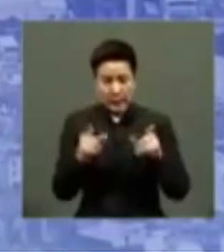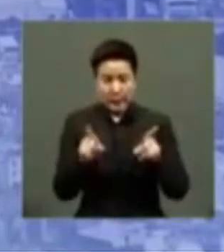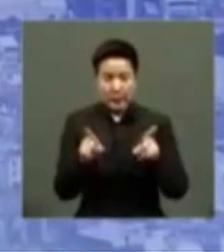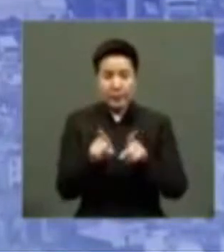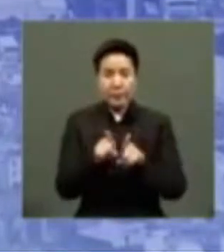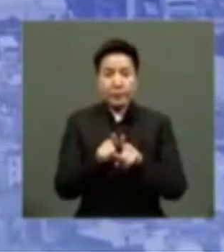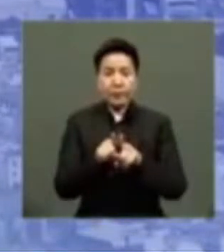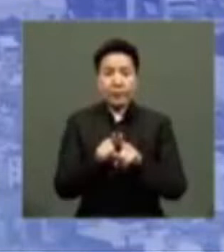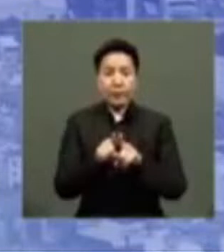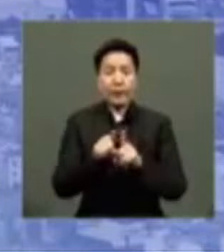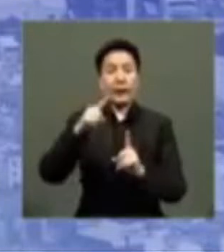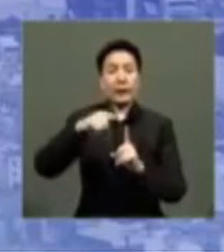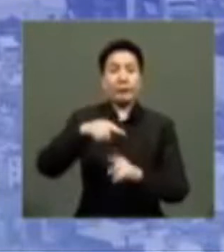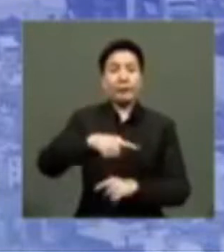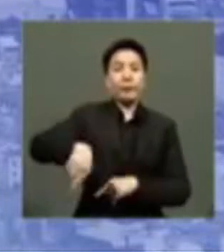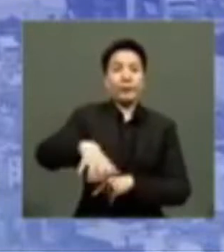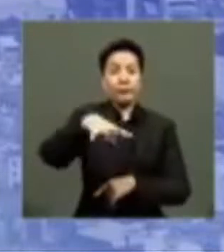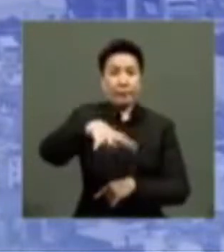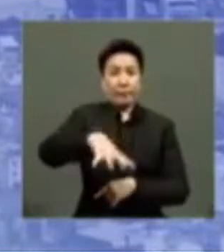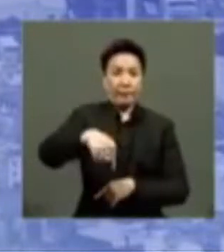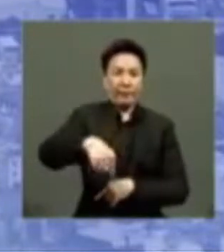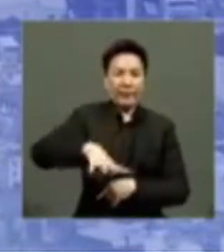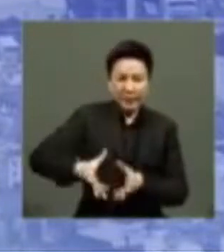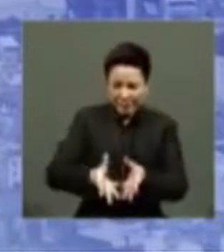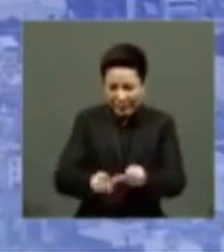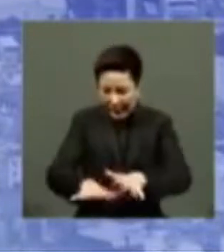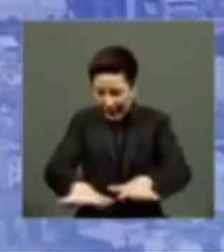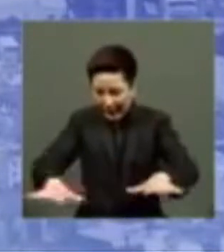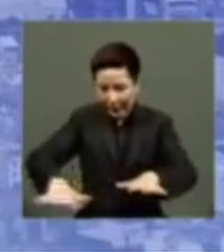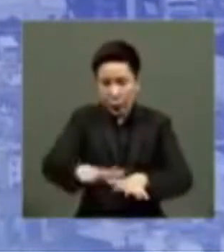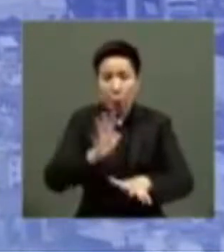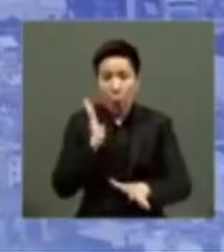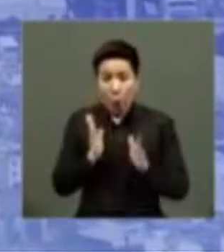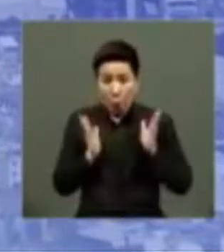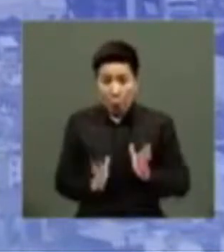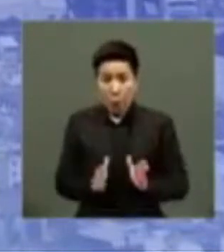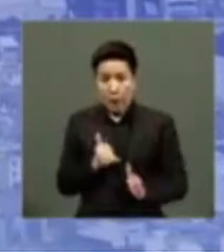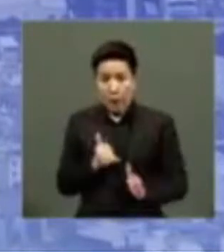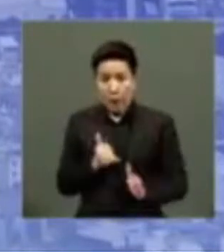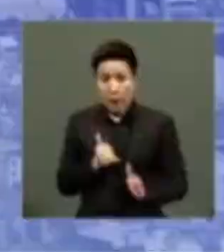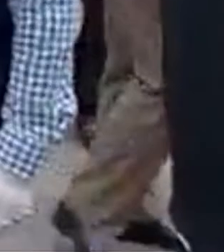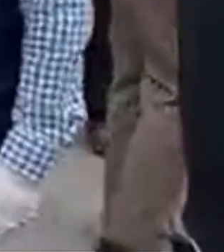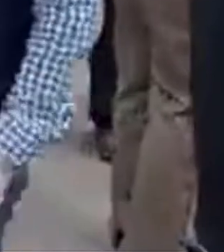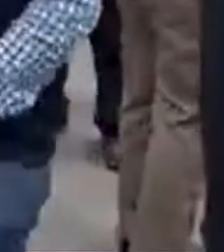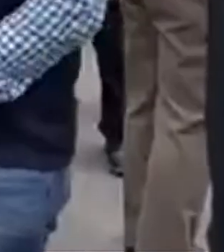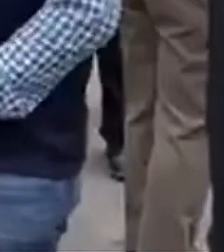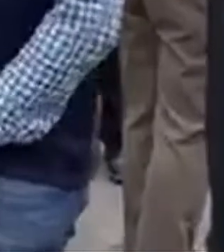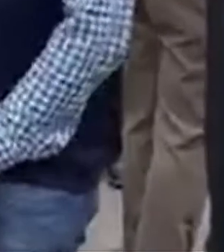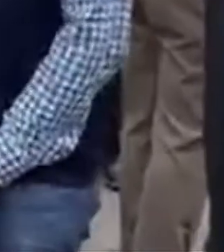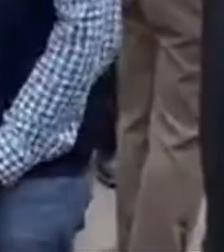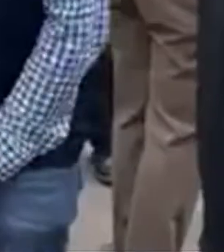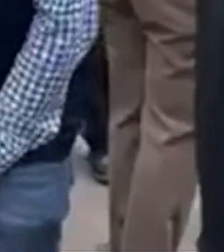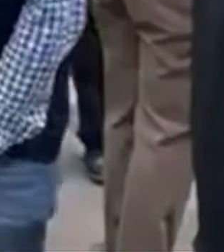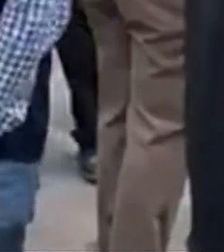ลงพื้นที่สมุทรสาครโดยกลุ่มผู้บริหารกระทรวงสาธารณสุขและเจ้าหน้าที่ที่นั่งประชุมใกล้กับผู้ว่าจังหวัด